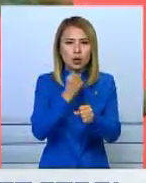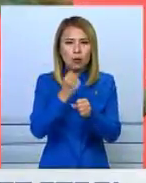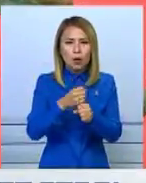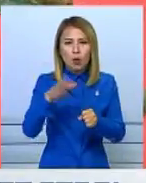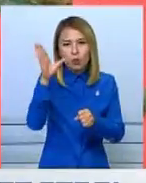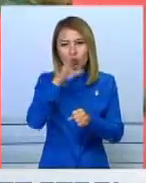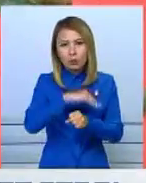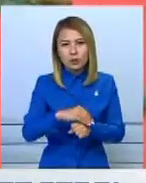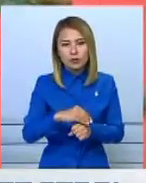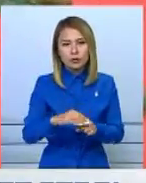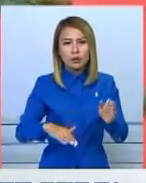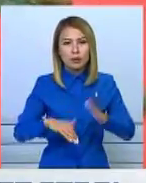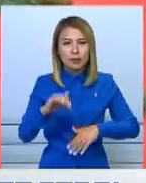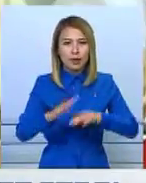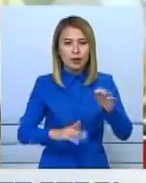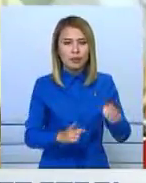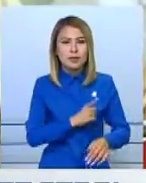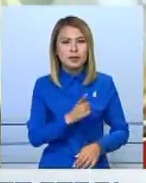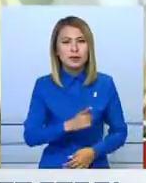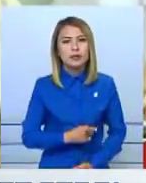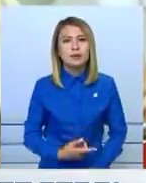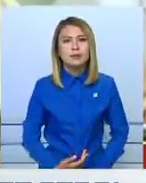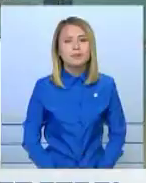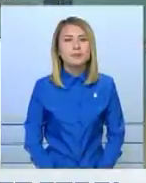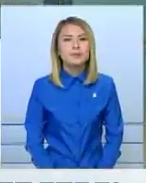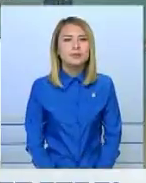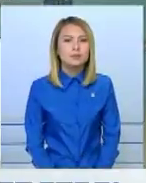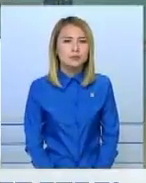білген ұсталардың да өнерінің айғағы.